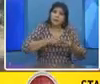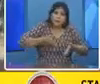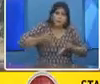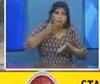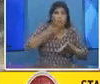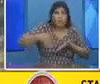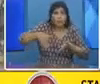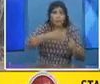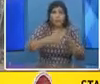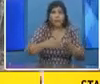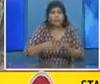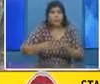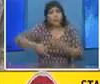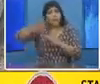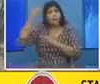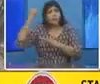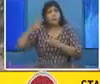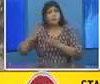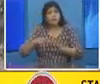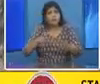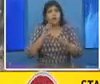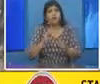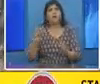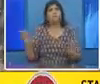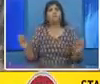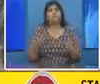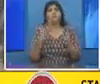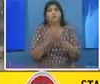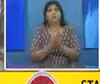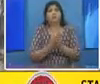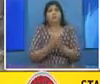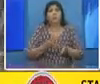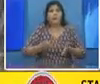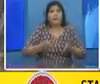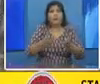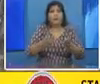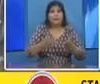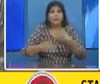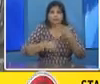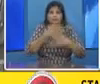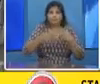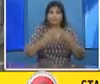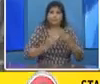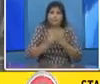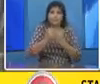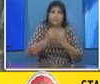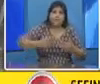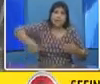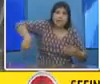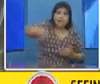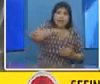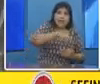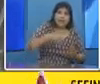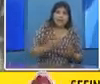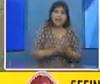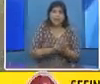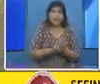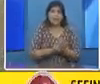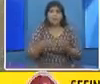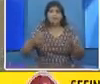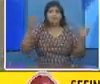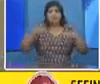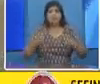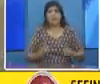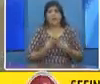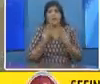के लिए काम शुरू कर दिया। नदी का उद्धार होता देख आसपास के किसान, आसपास के लोग